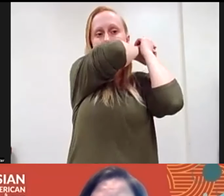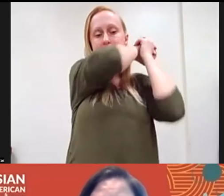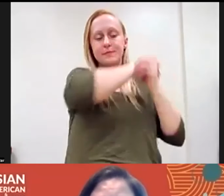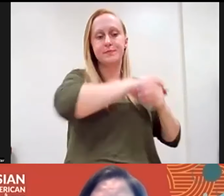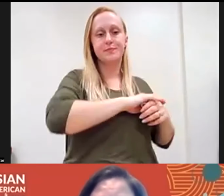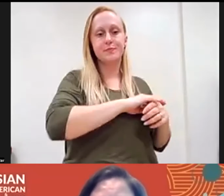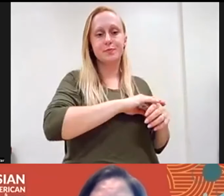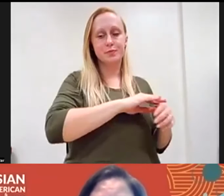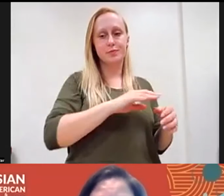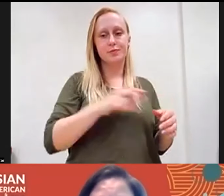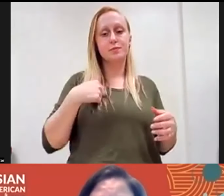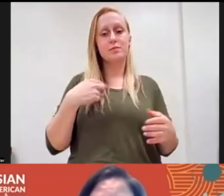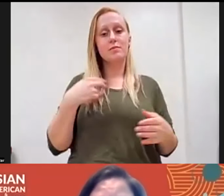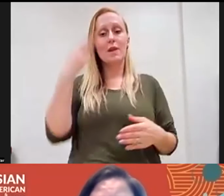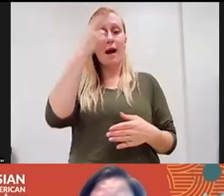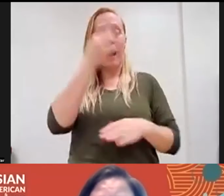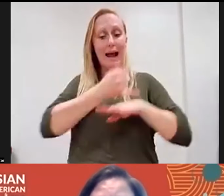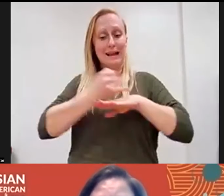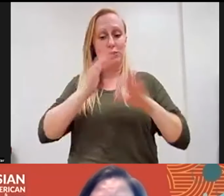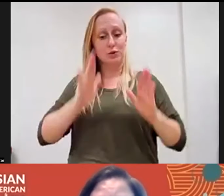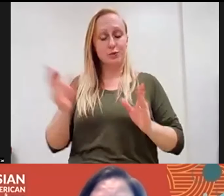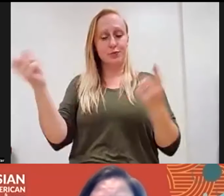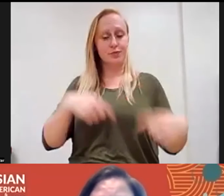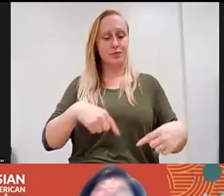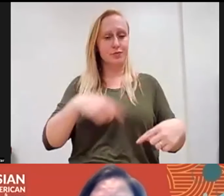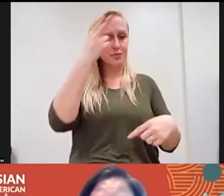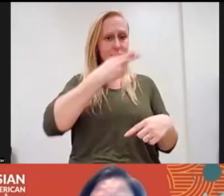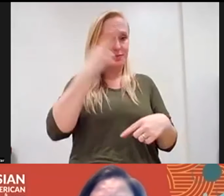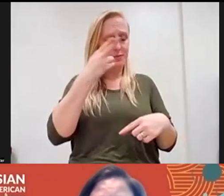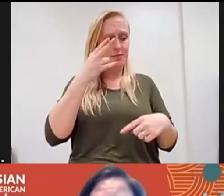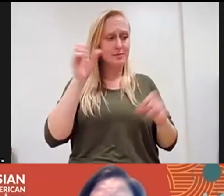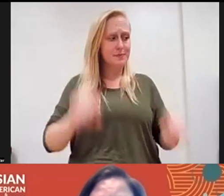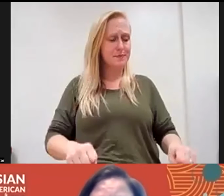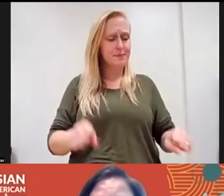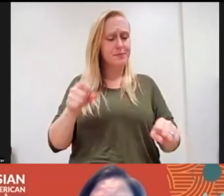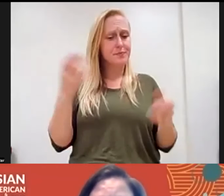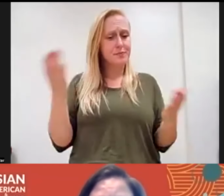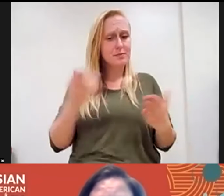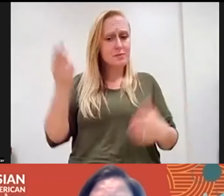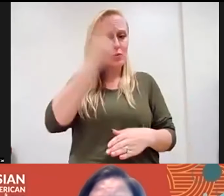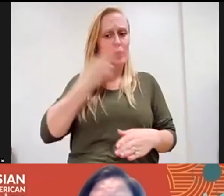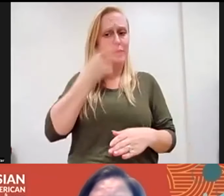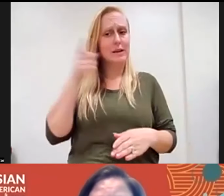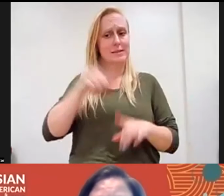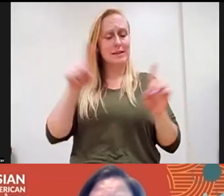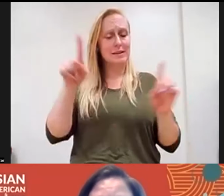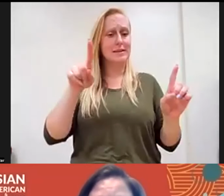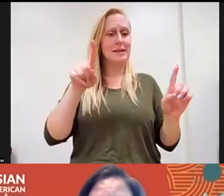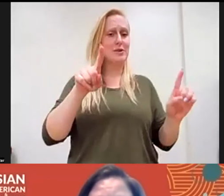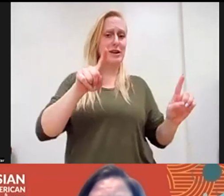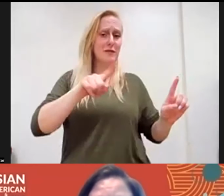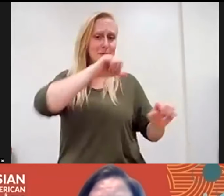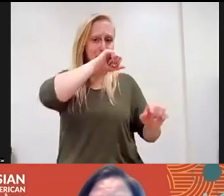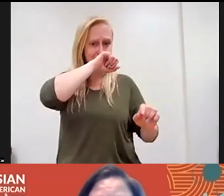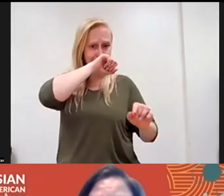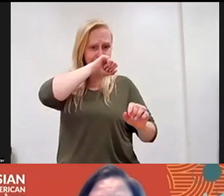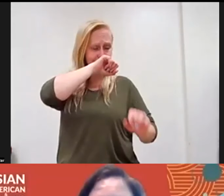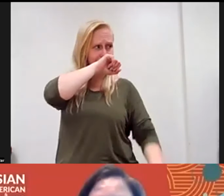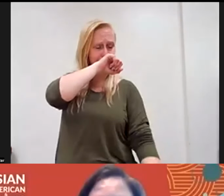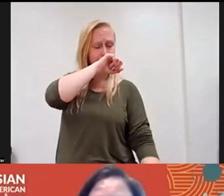Islander student come from Hawaii, and here in Hawaii, you know, and Hawaii is really different. So she's a lot of different kind of people around her,